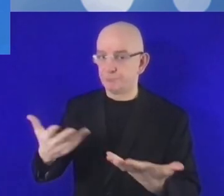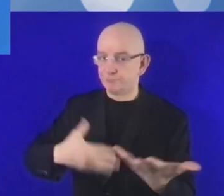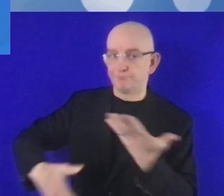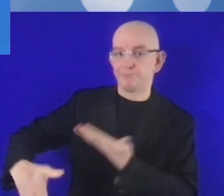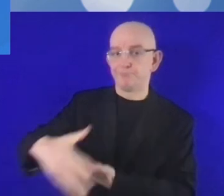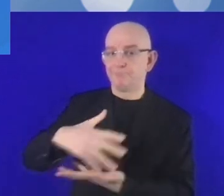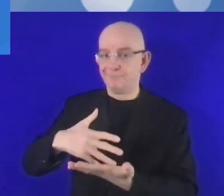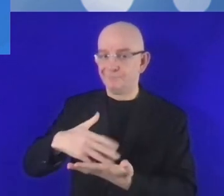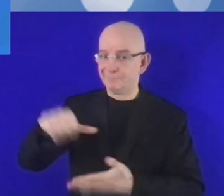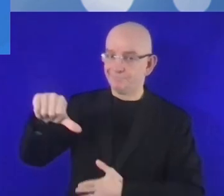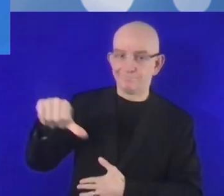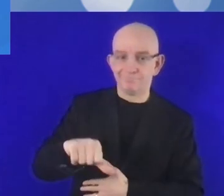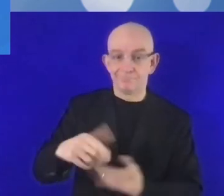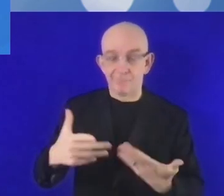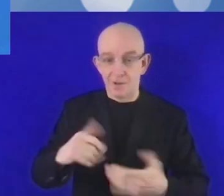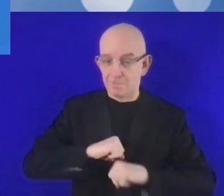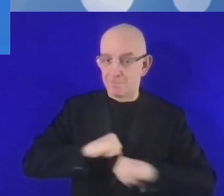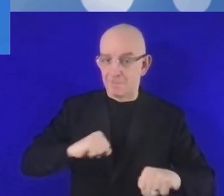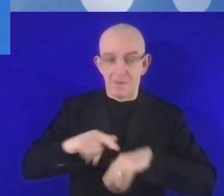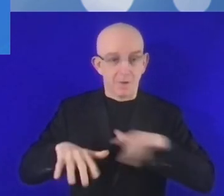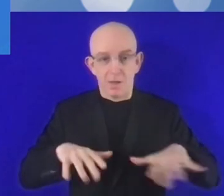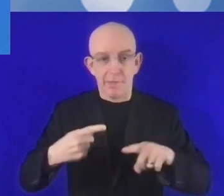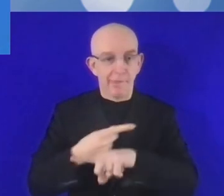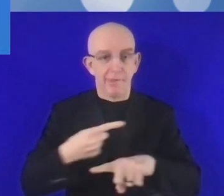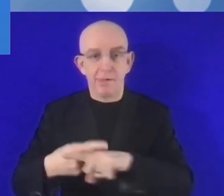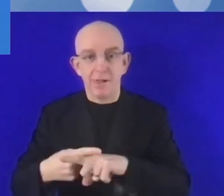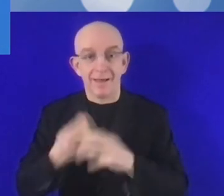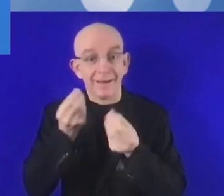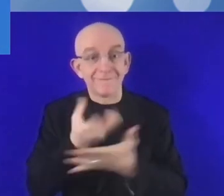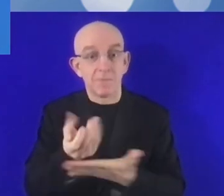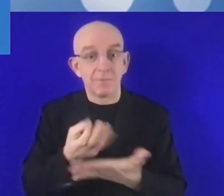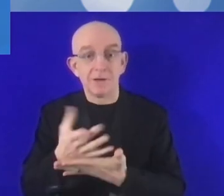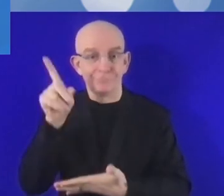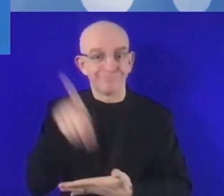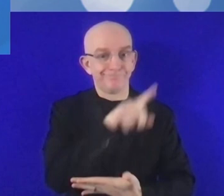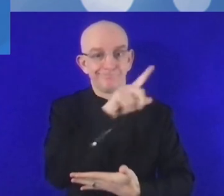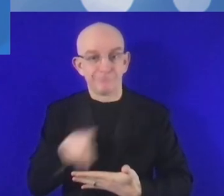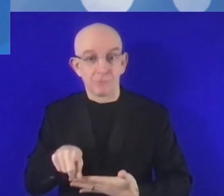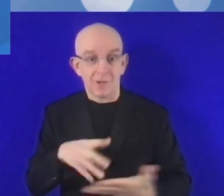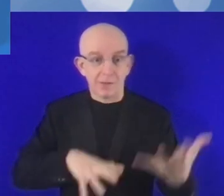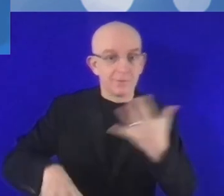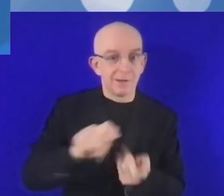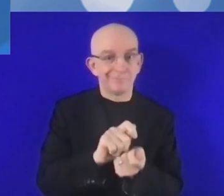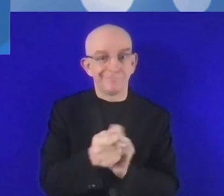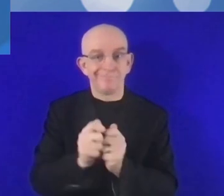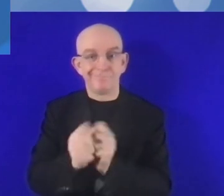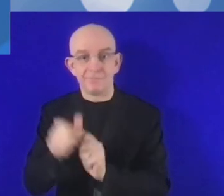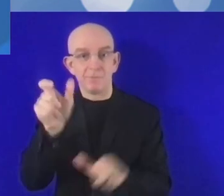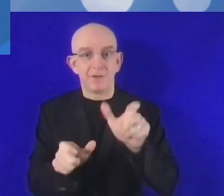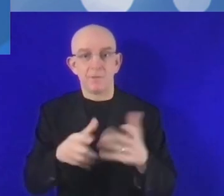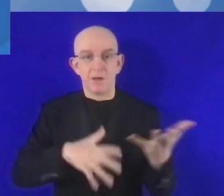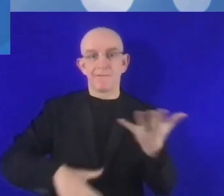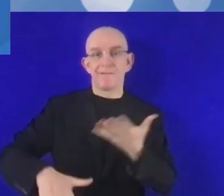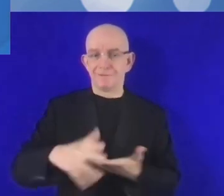увеличила большой цифровой разрыв, манипуляцию и другие элементы. Мы можем только вместе